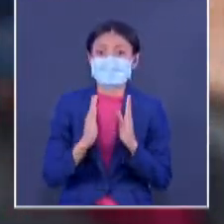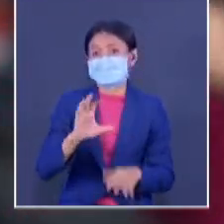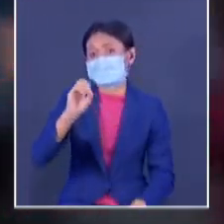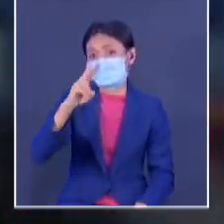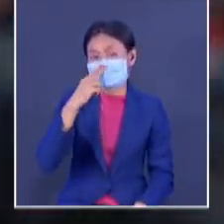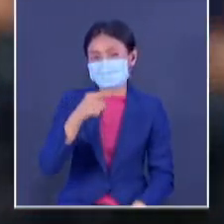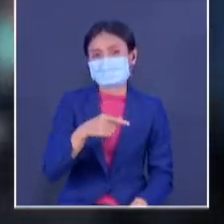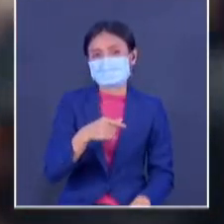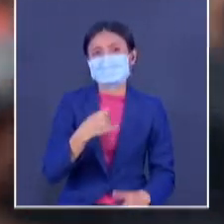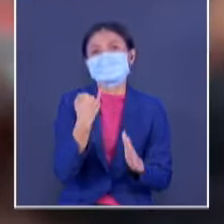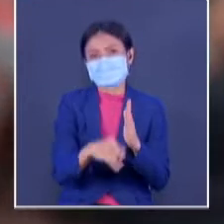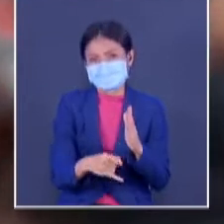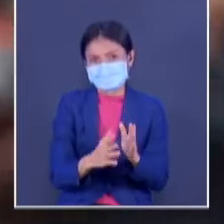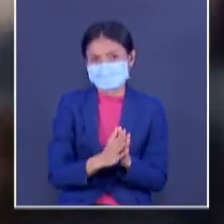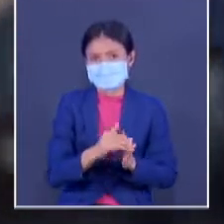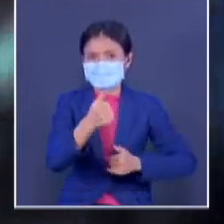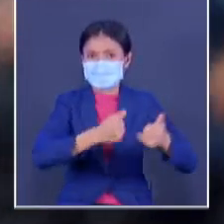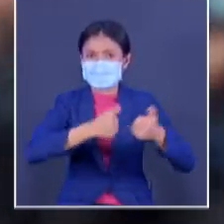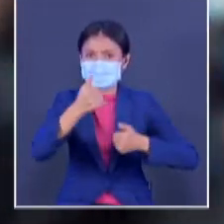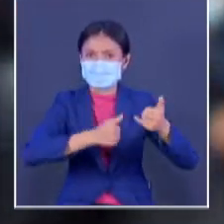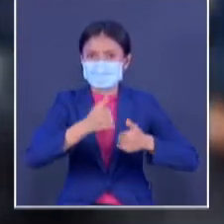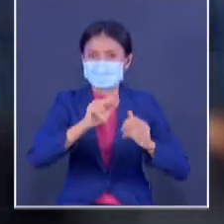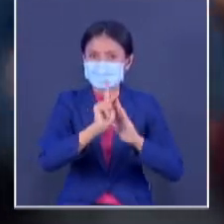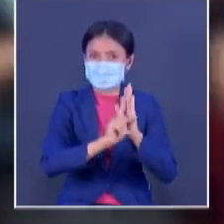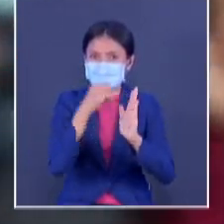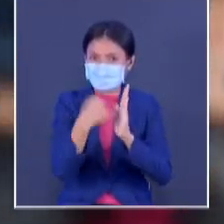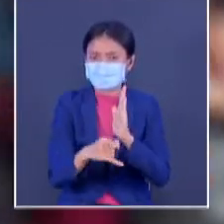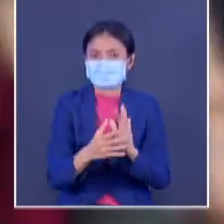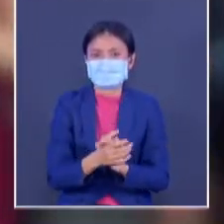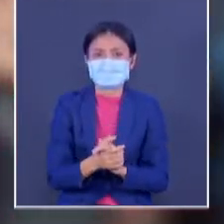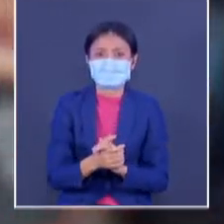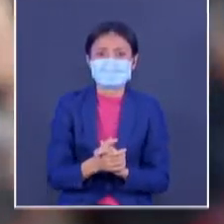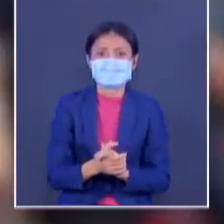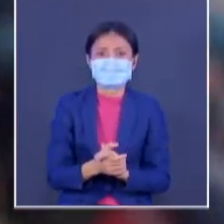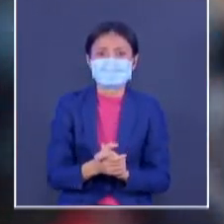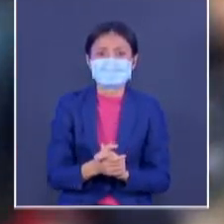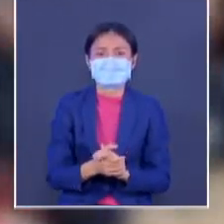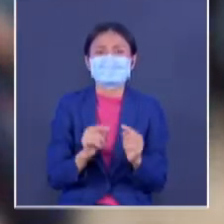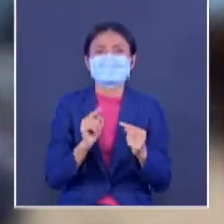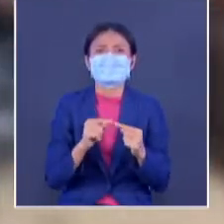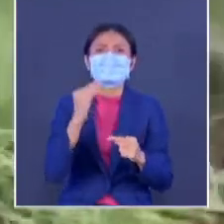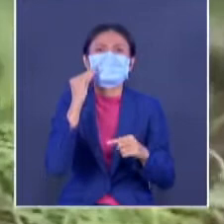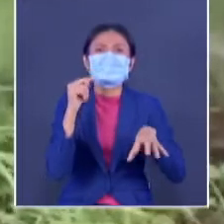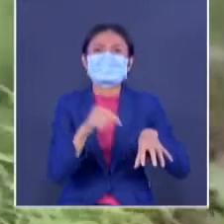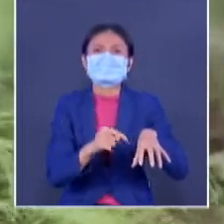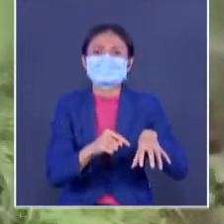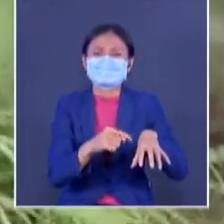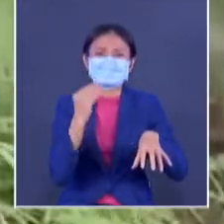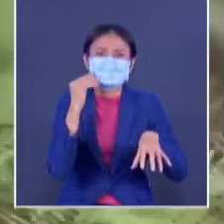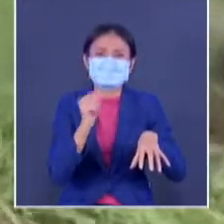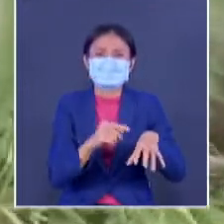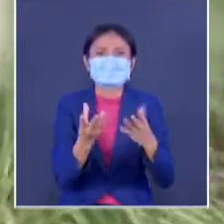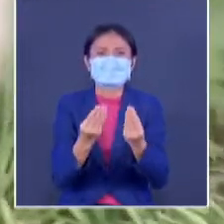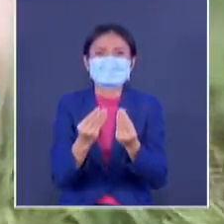ดครับไปเยือนที่บ้านไม่มีเลขที่นะครับเป็นบ้านที่อยู่ริมไร่มันสำปะหลังครับใกล้กับชายแดนไทยเมียนมาในพื้น